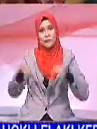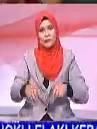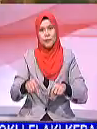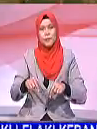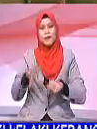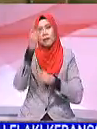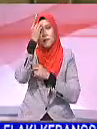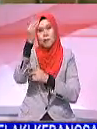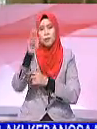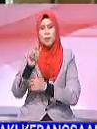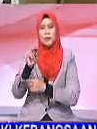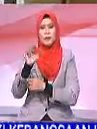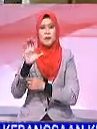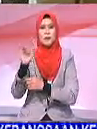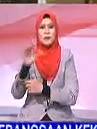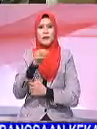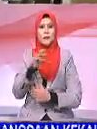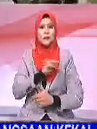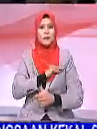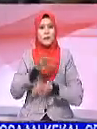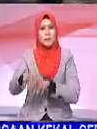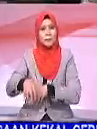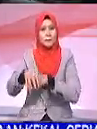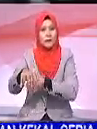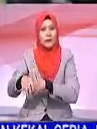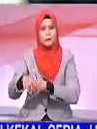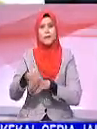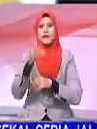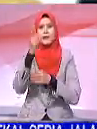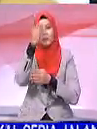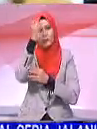Sri Nancy Shukri dan Menteri Pertanian dan Industri Makanan Datuk